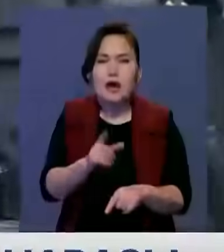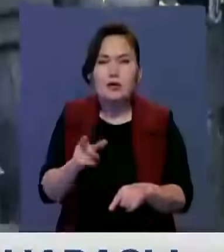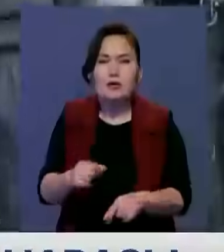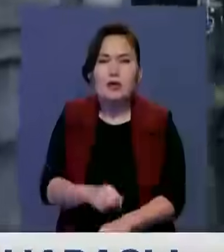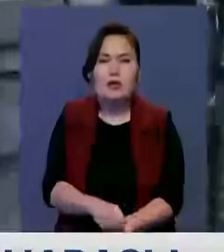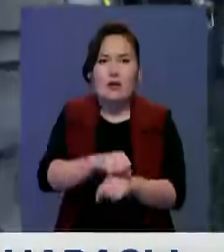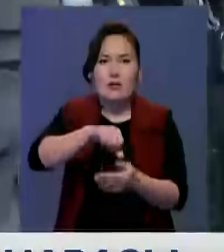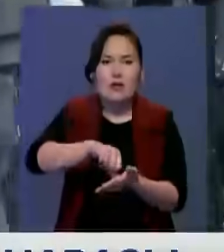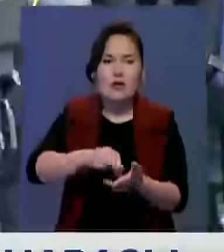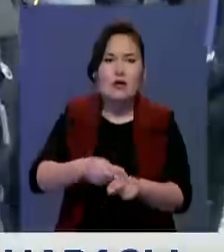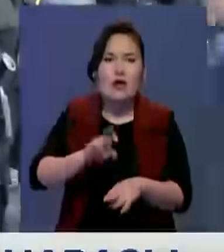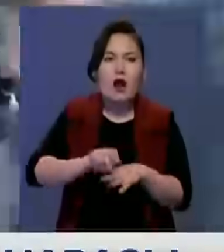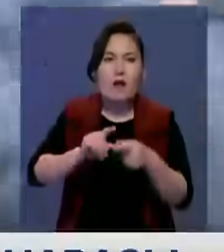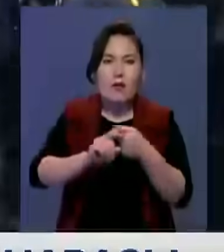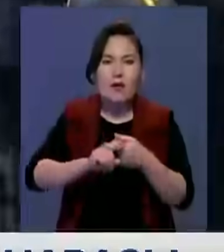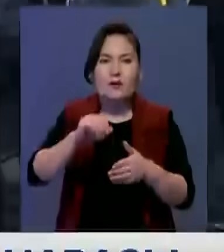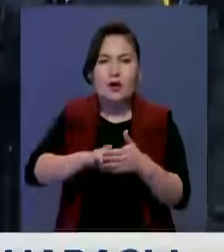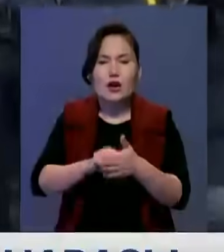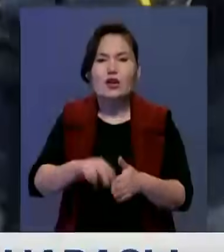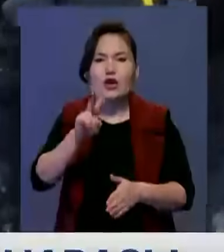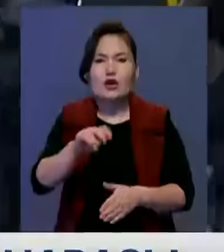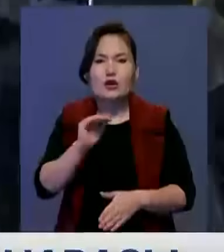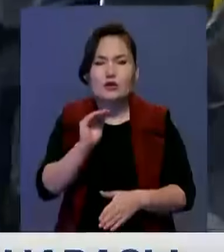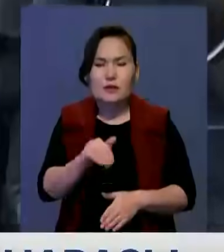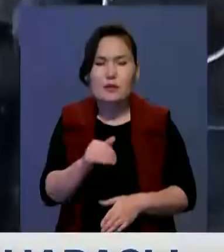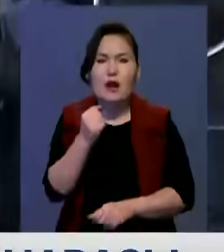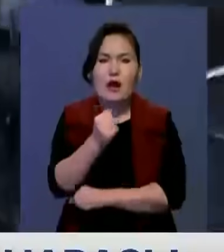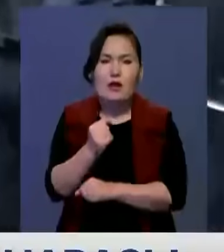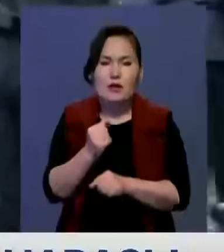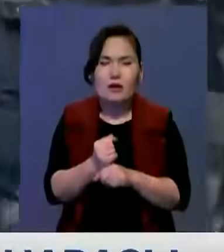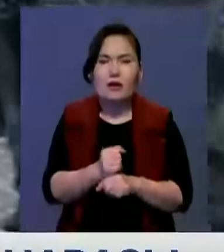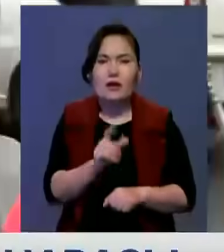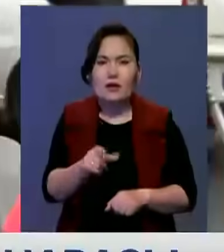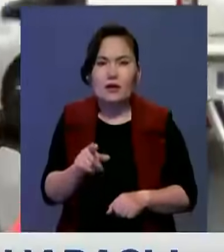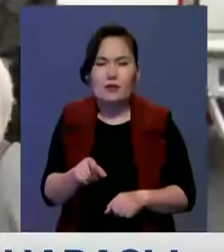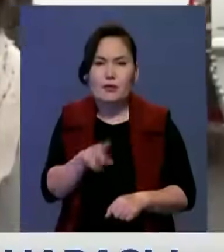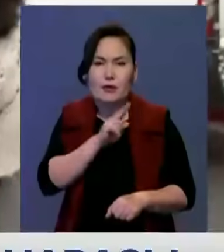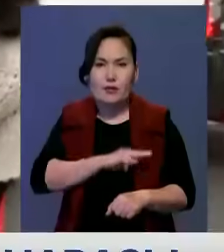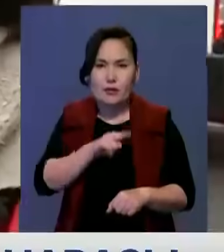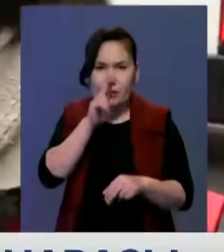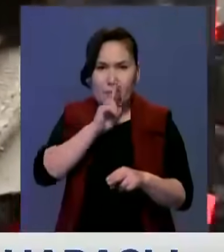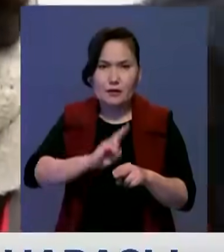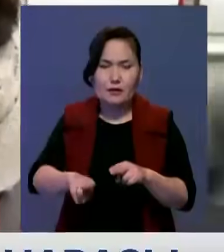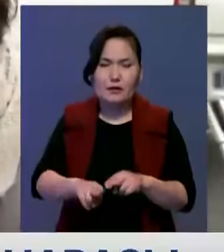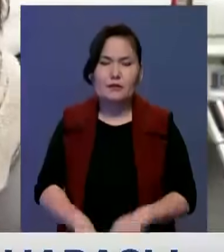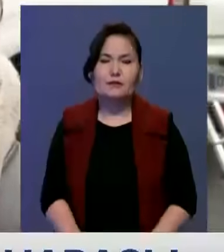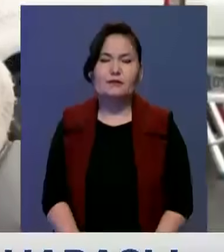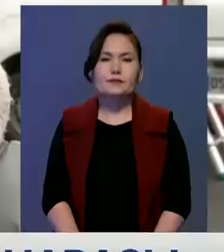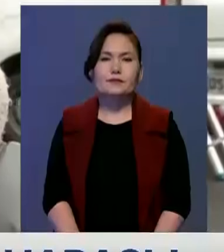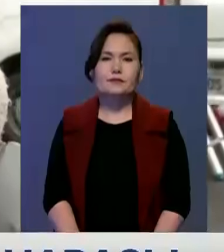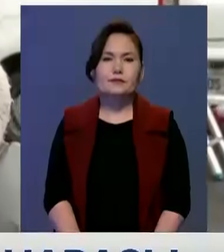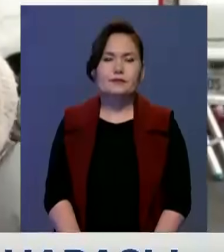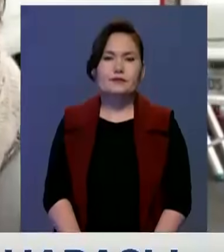коронавирус пандемиясы салдарынан кемі 200 мың француз жұмыссыз қалуы мүмкін.